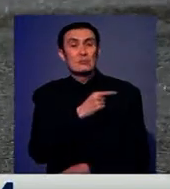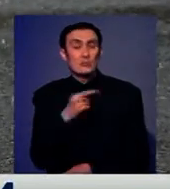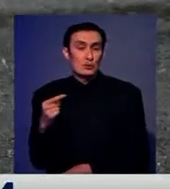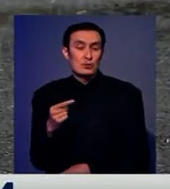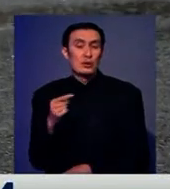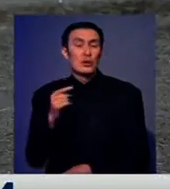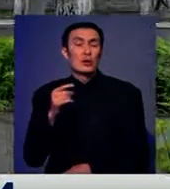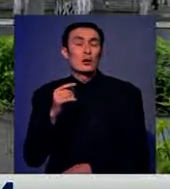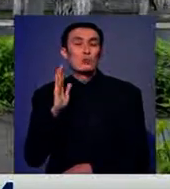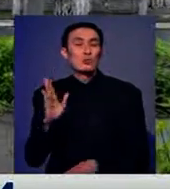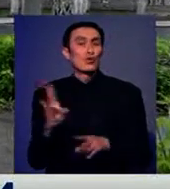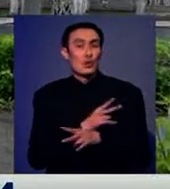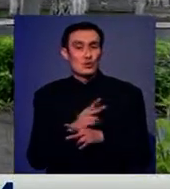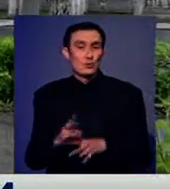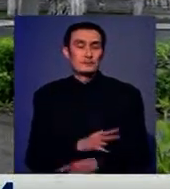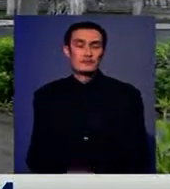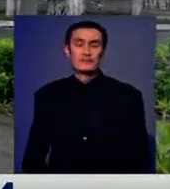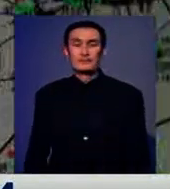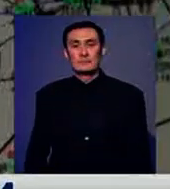минусовые значения ночью.